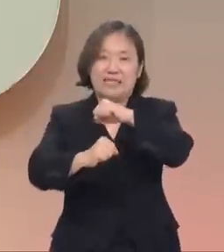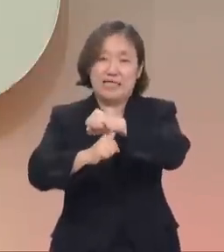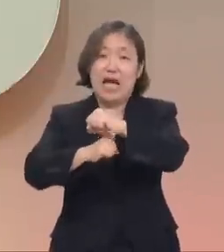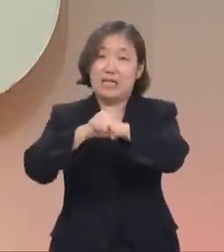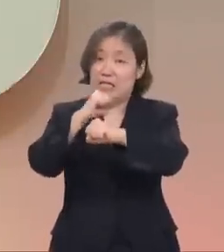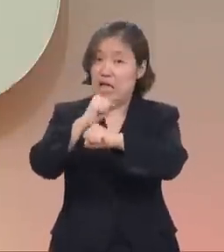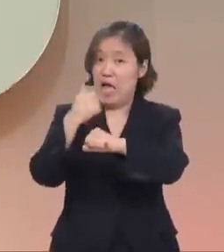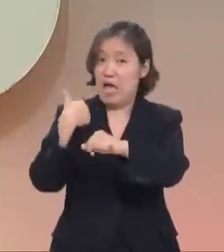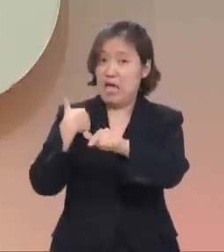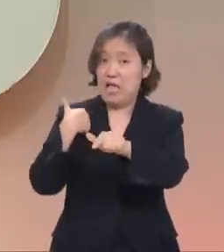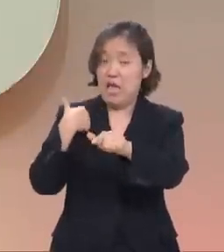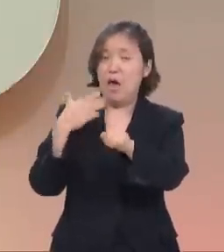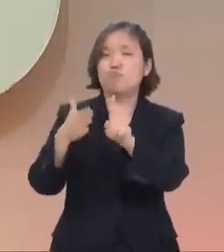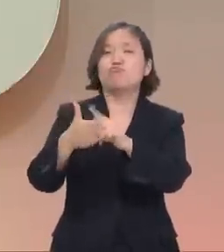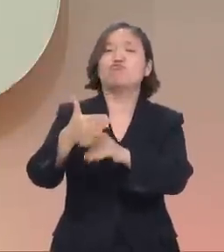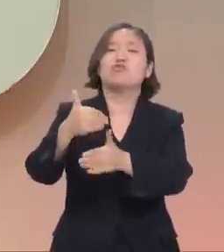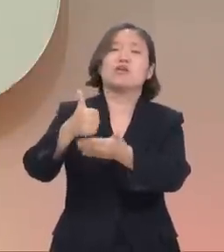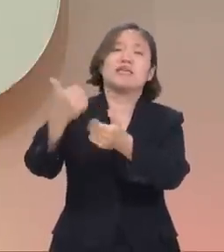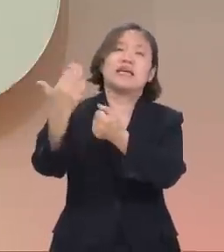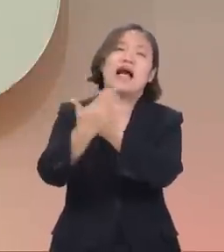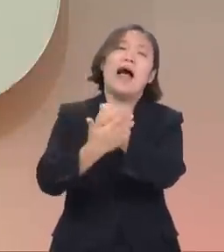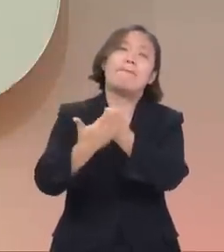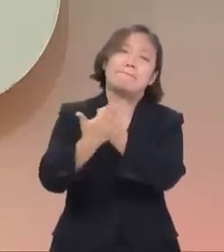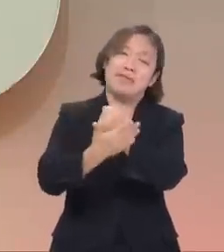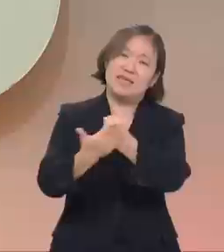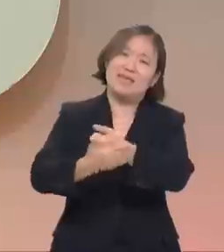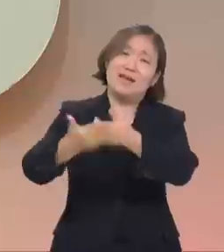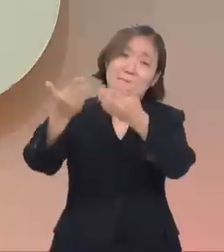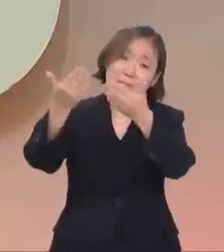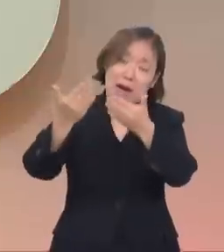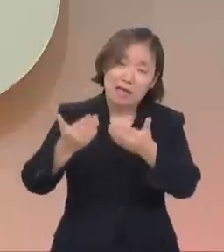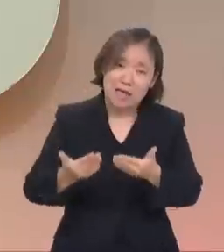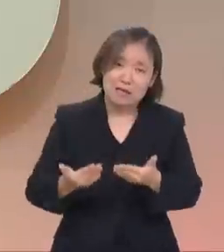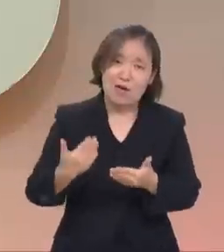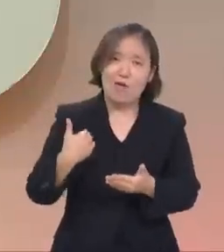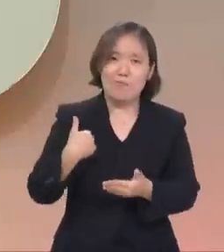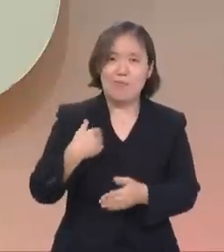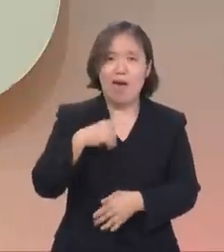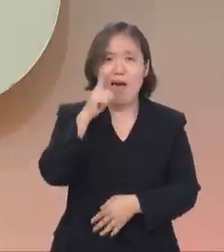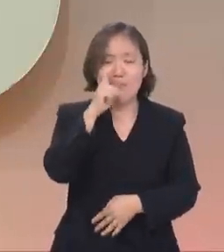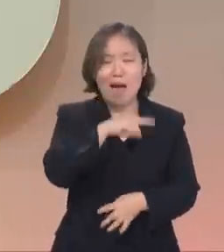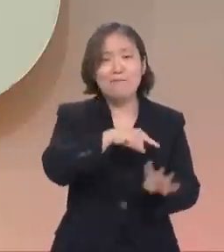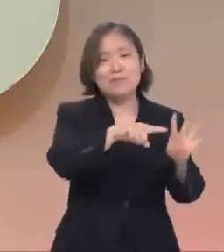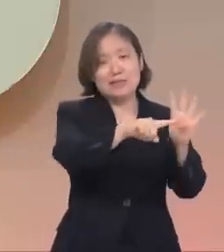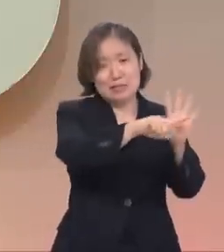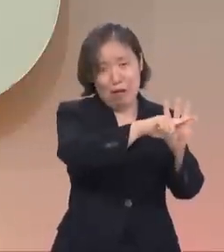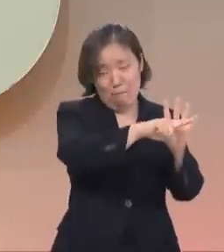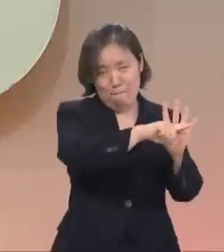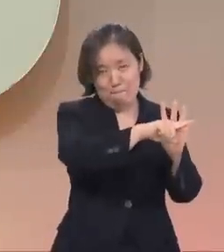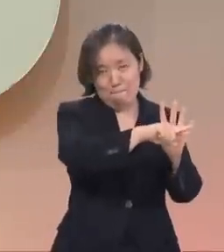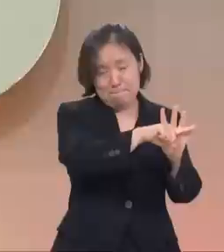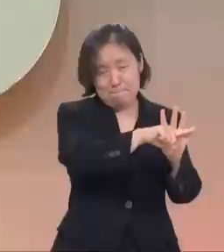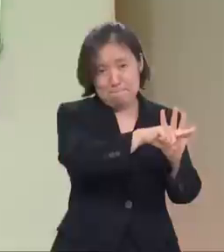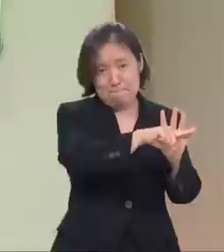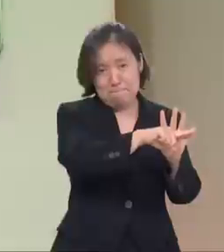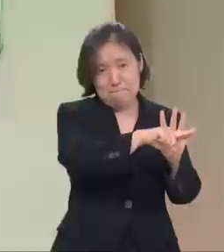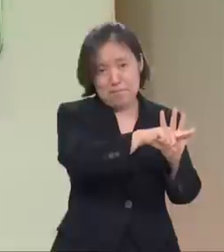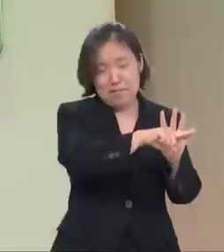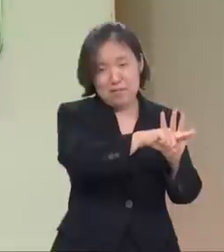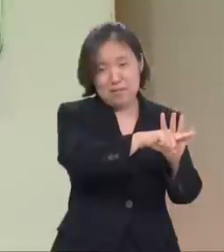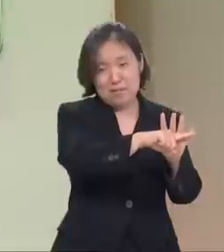그 불보살님 카피의 힘으로 내 업의 에너지를 나쁜